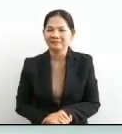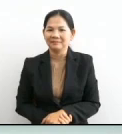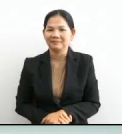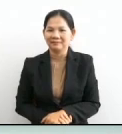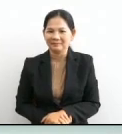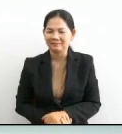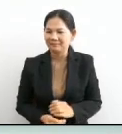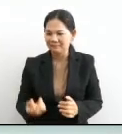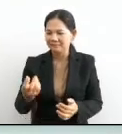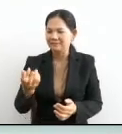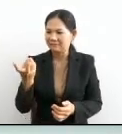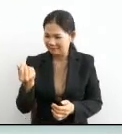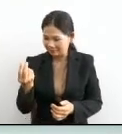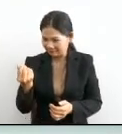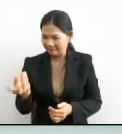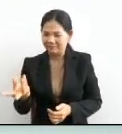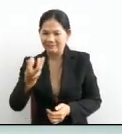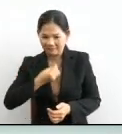prạ chồng nồi